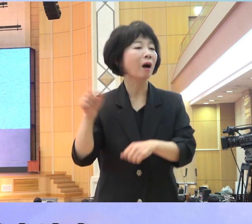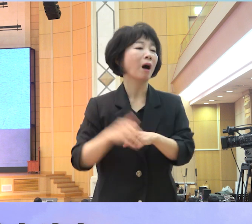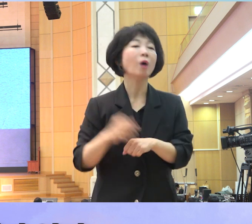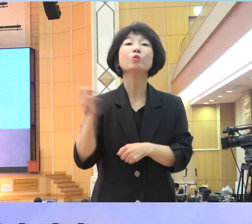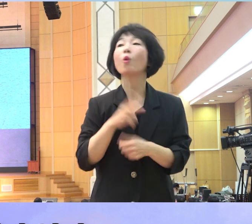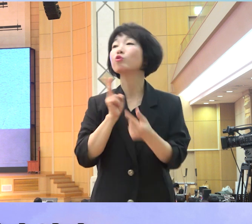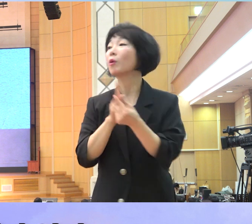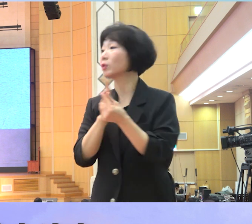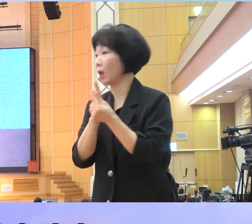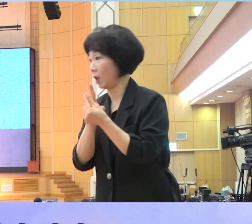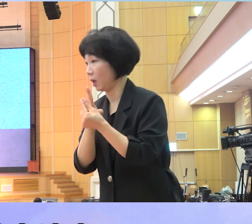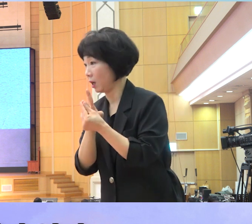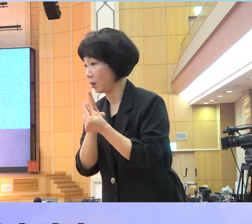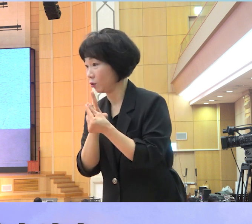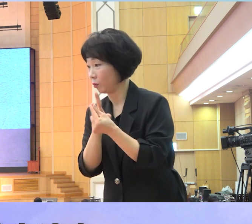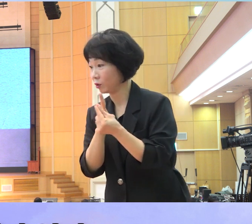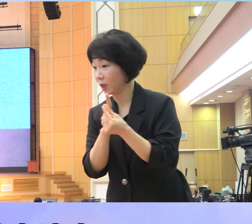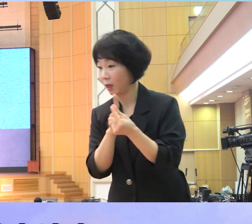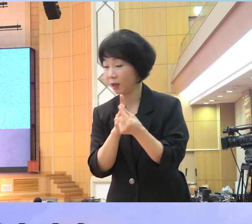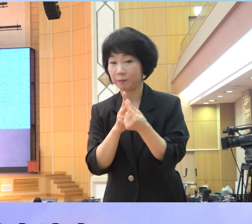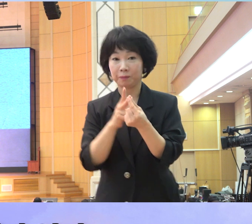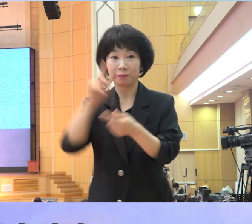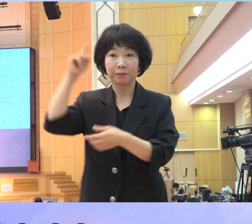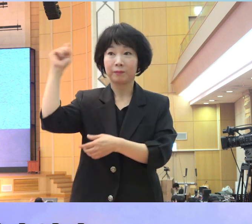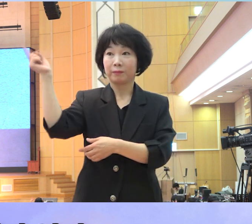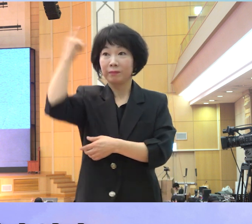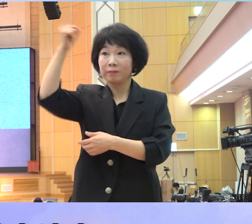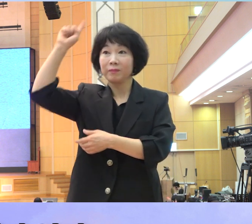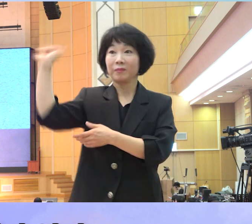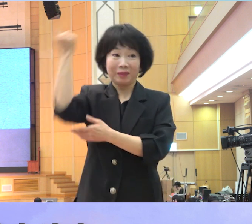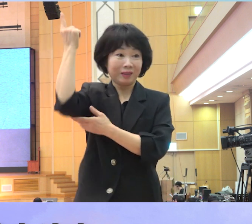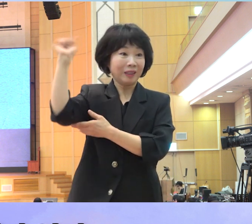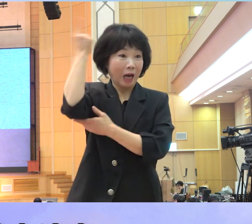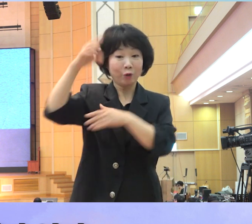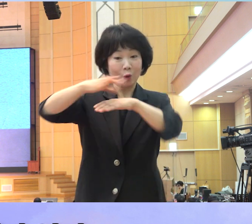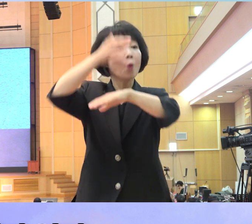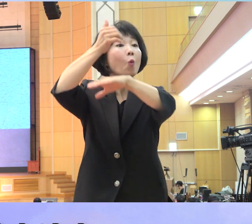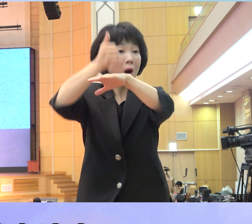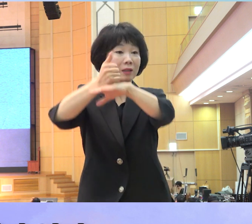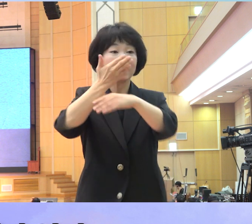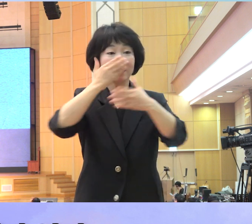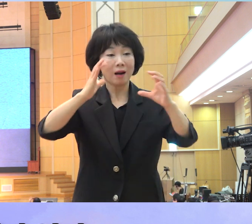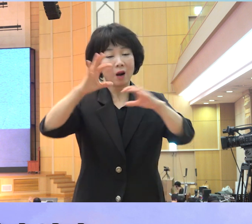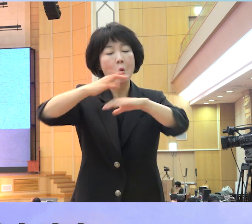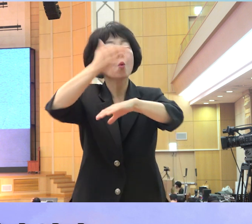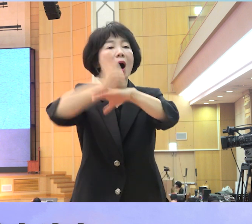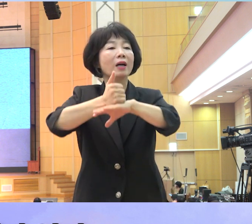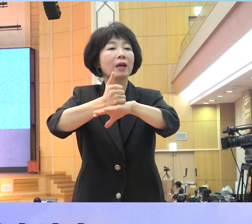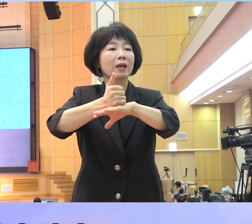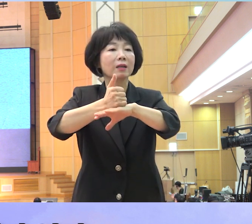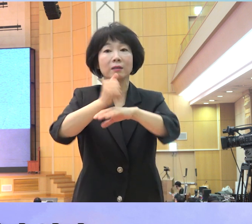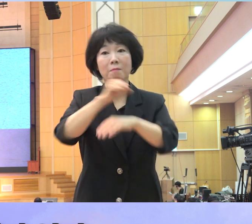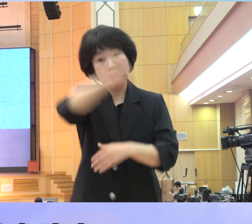또 있습니다. 다윗이 이스라엘의 2대 왕이 되는데요, 이